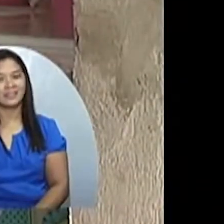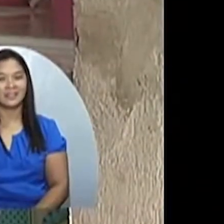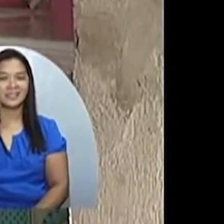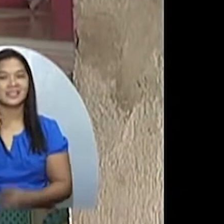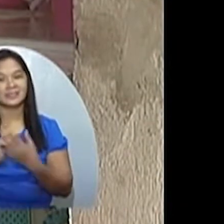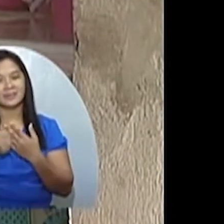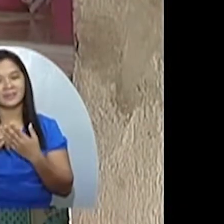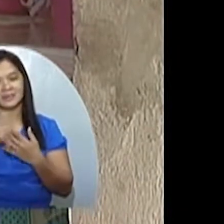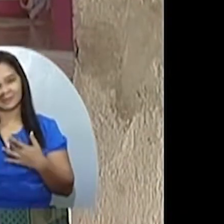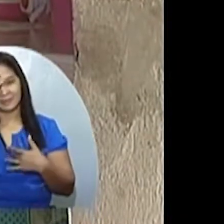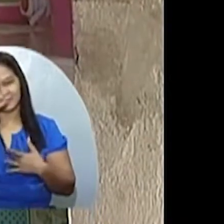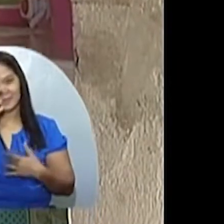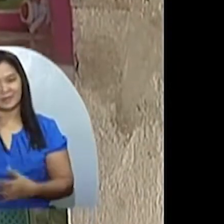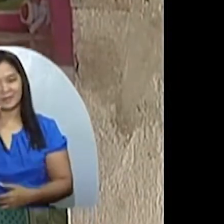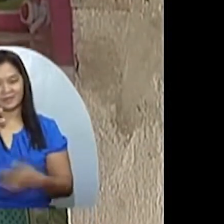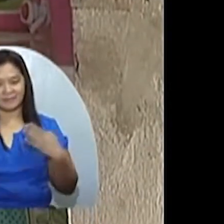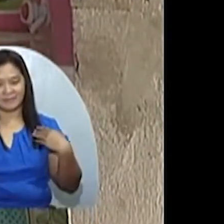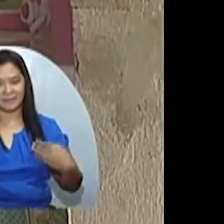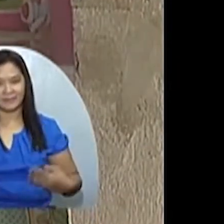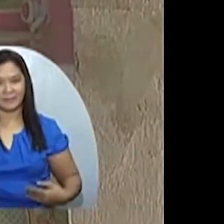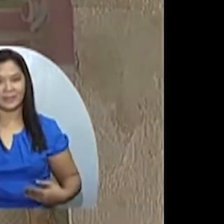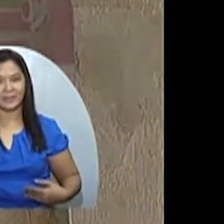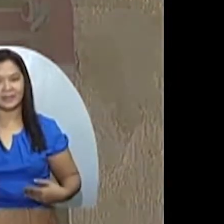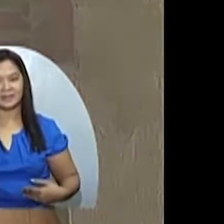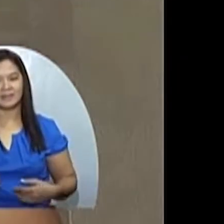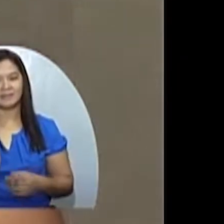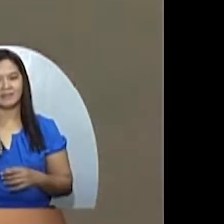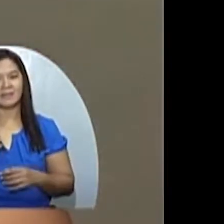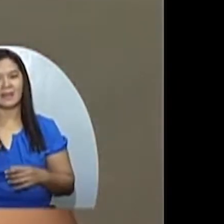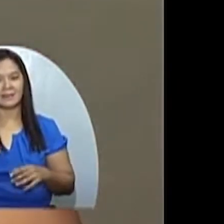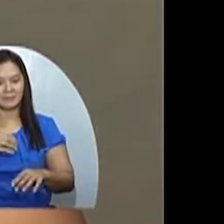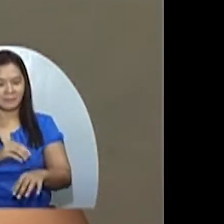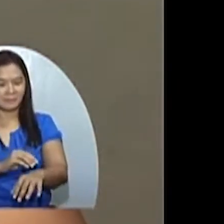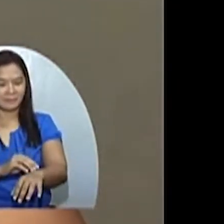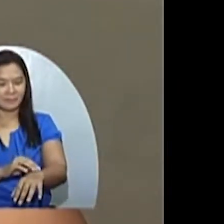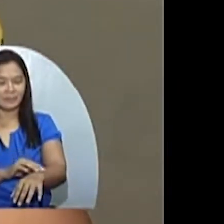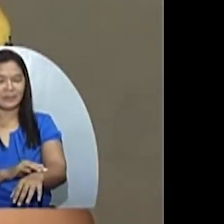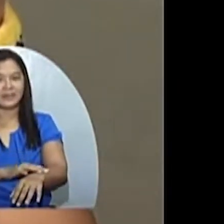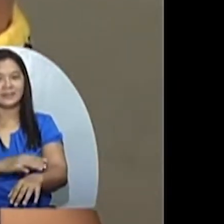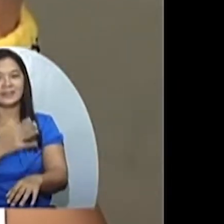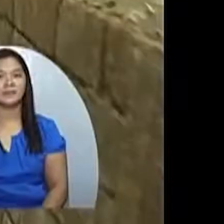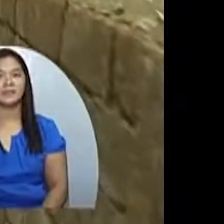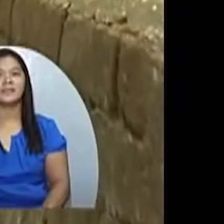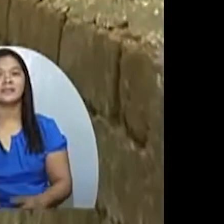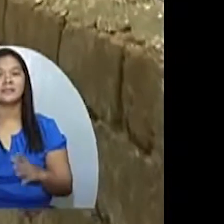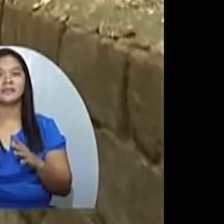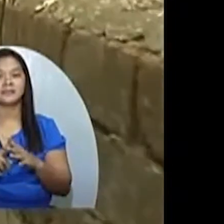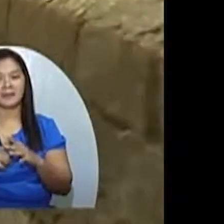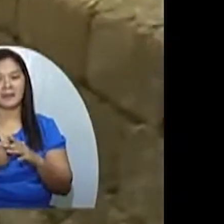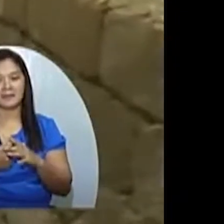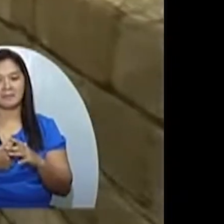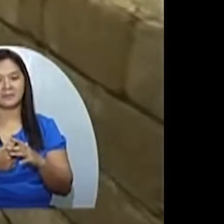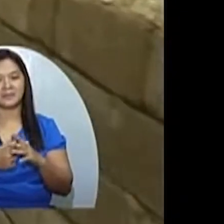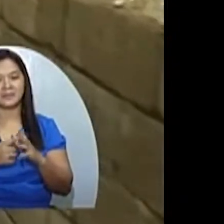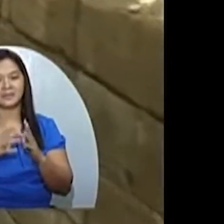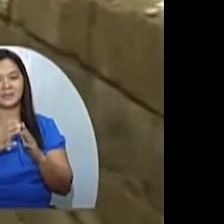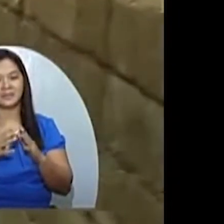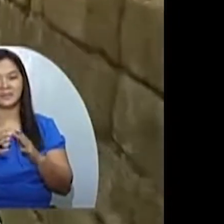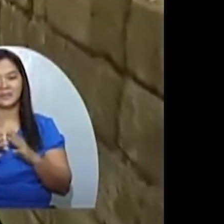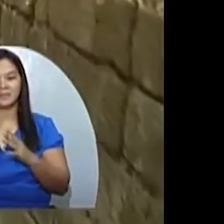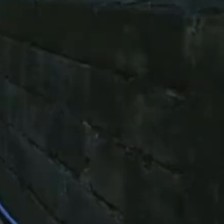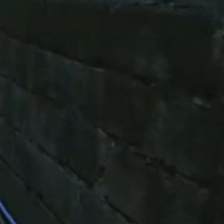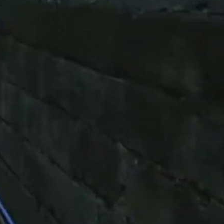po si Ivan sakit lang kasi okay naman yung katawan niya. Tinutubuan po siya ng pasa, tsaka yung lagnat on and off, tsaka nagtataka po